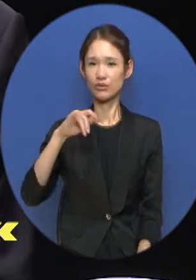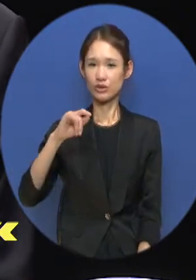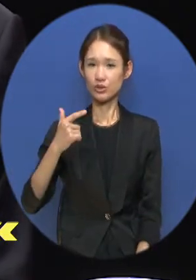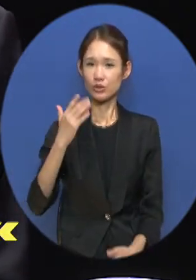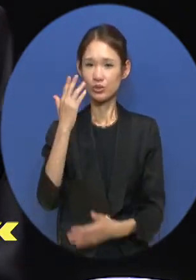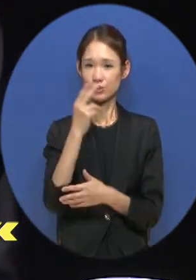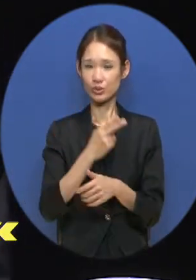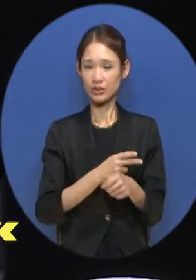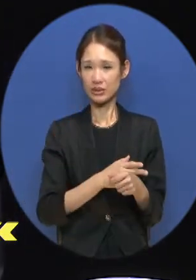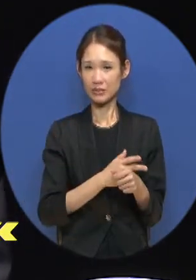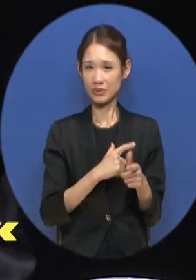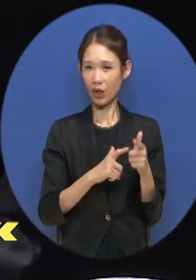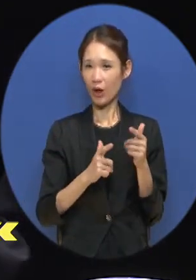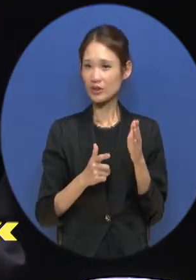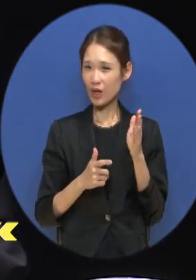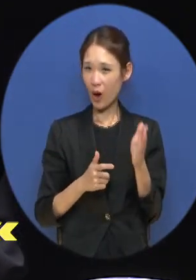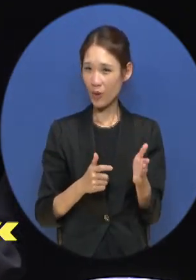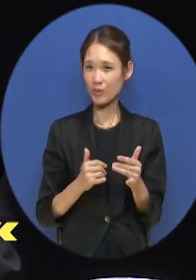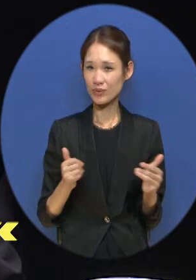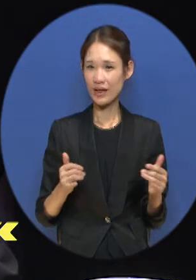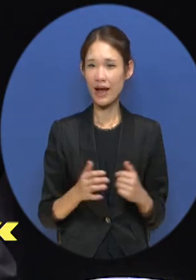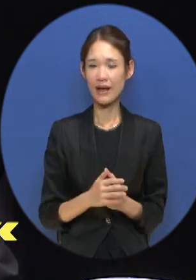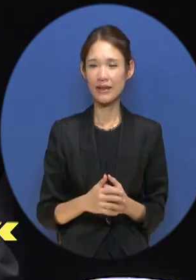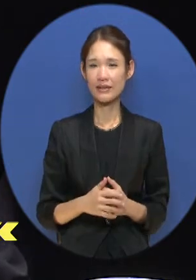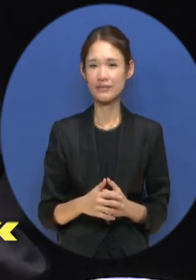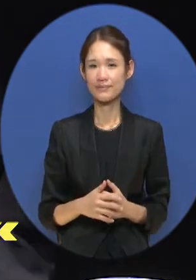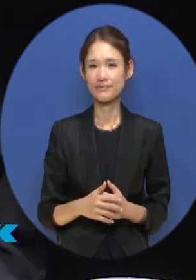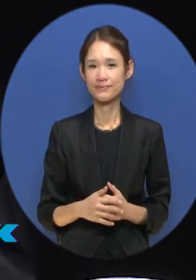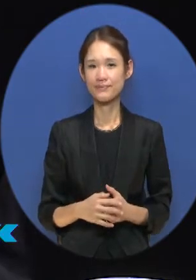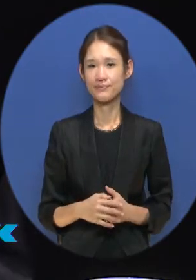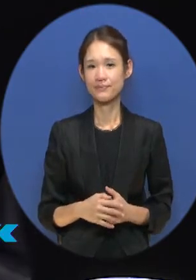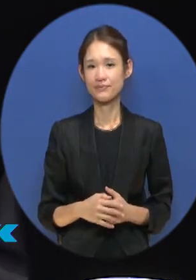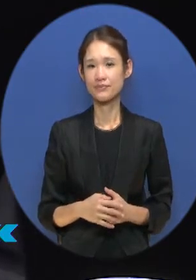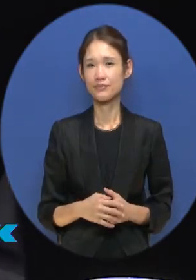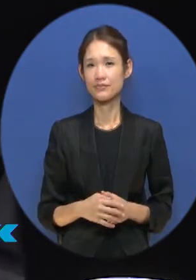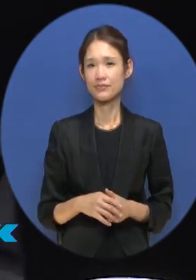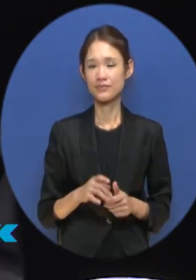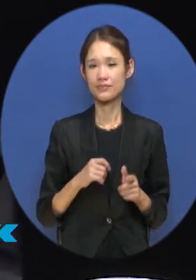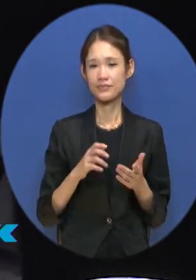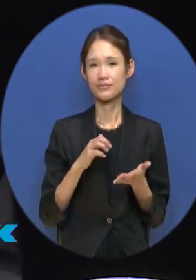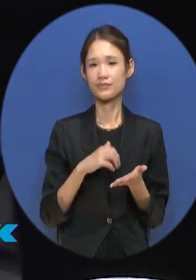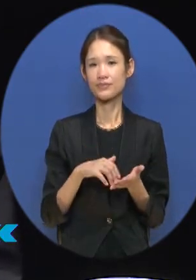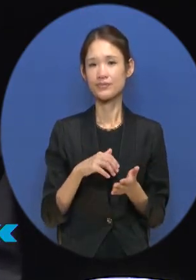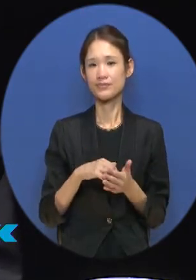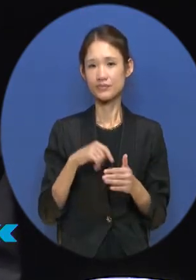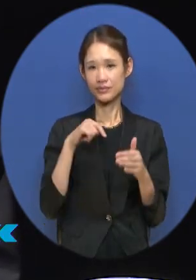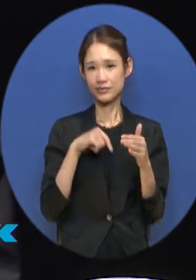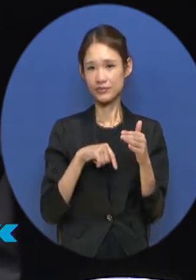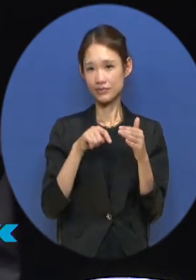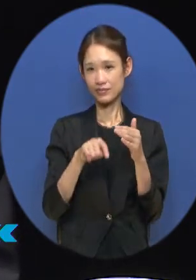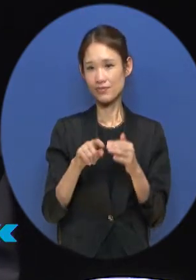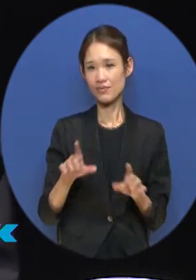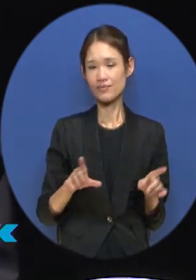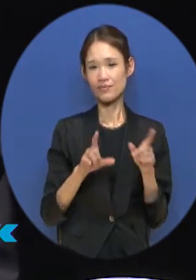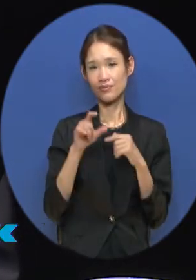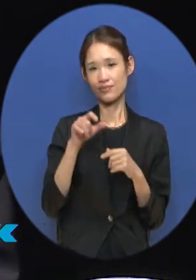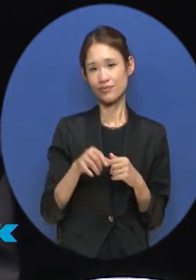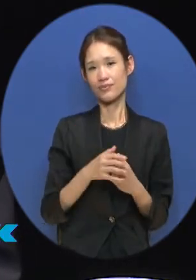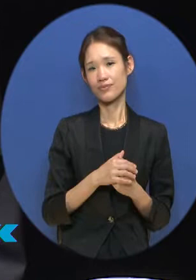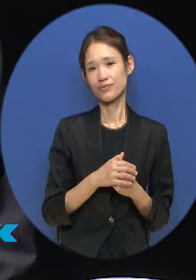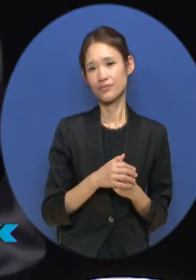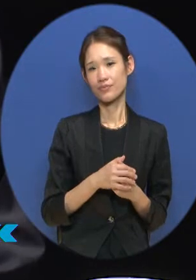김희신 교수님께서 이제 전문가신데 이 대략 이런 지하 생활 공간에서는